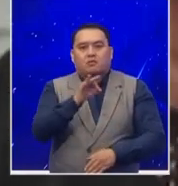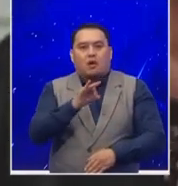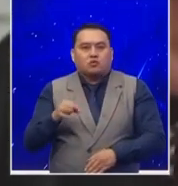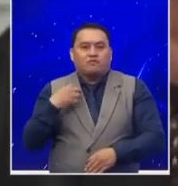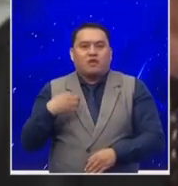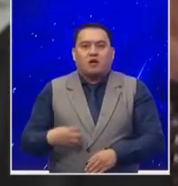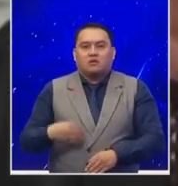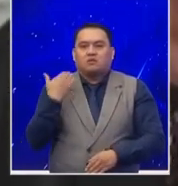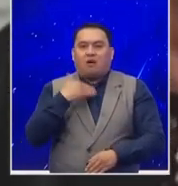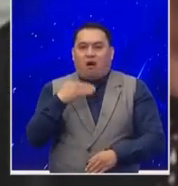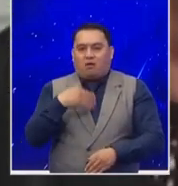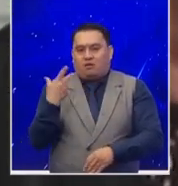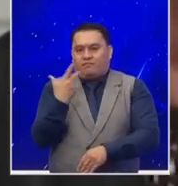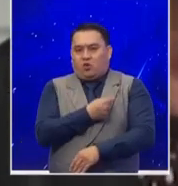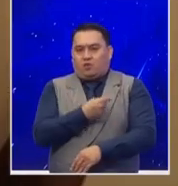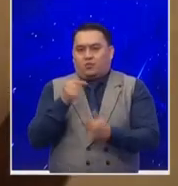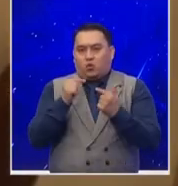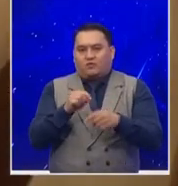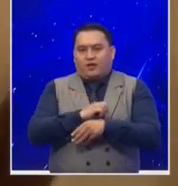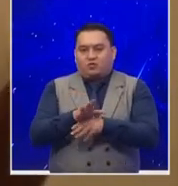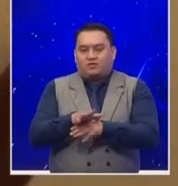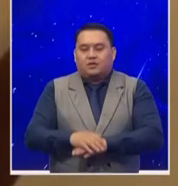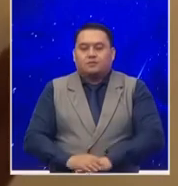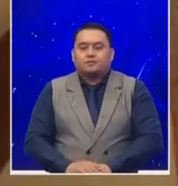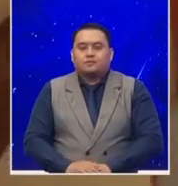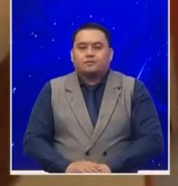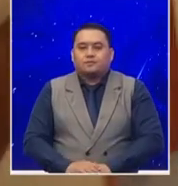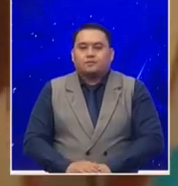45% французов не хотят прививаться от коронавируса.